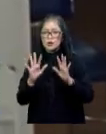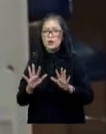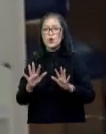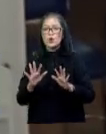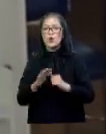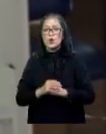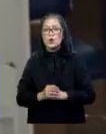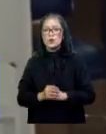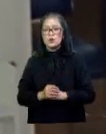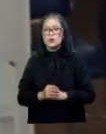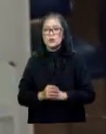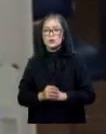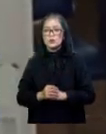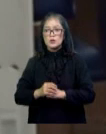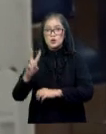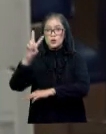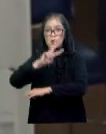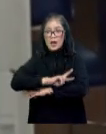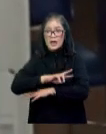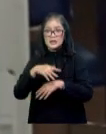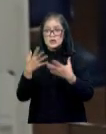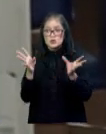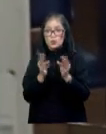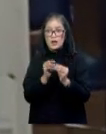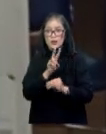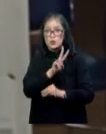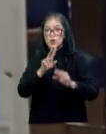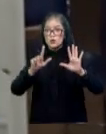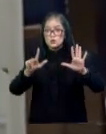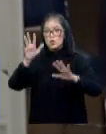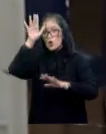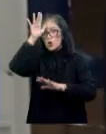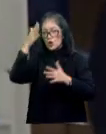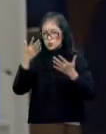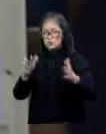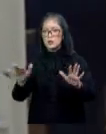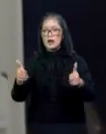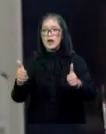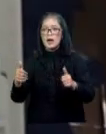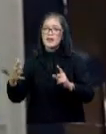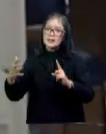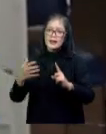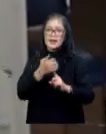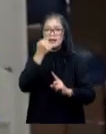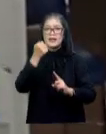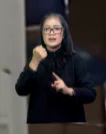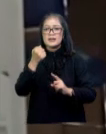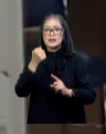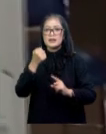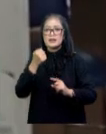Dua hari ini sudah 27 orang. Dari total? Kita dari total